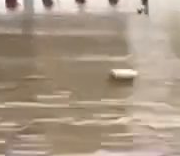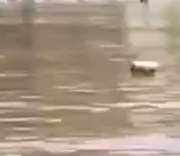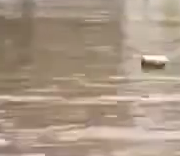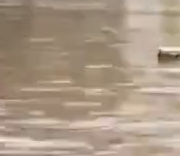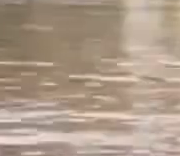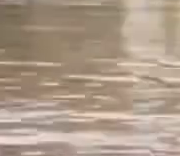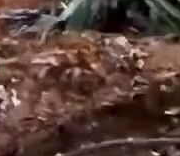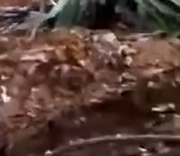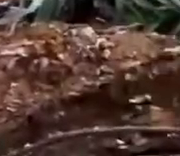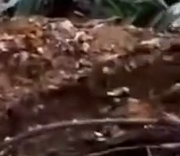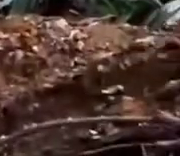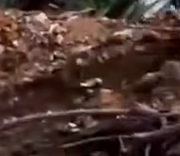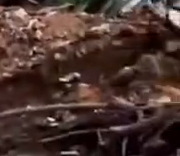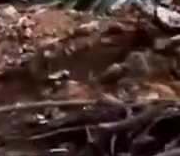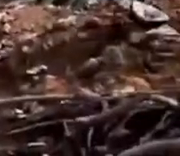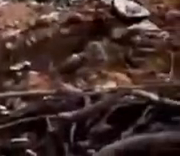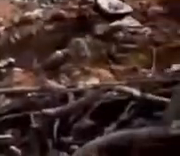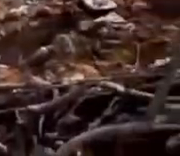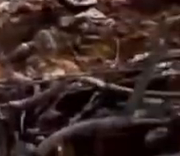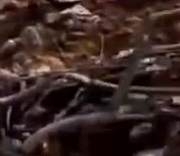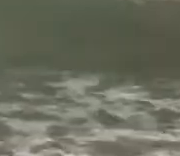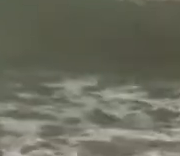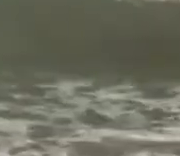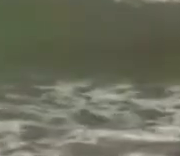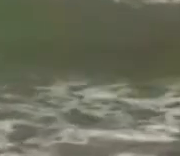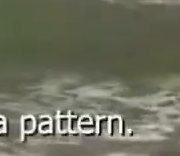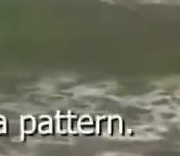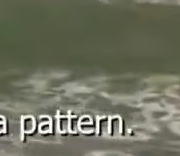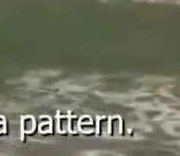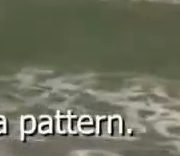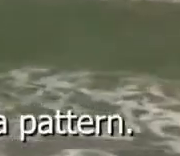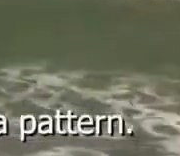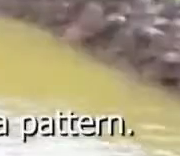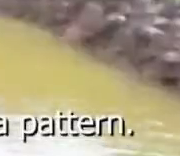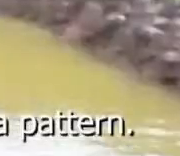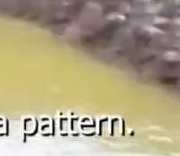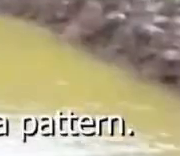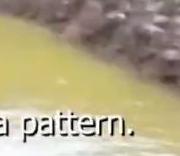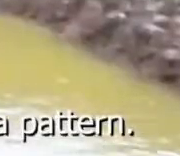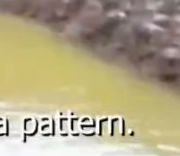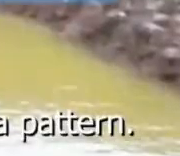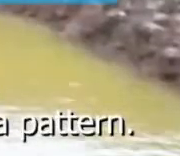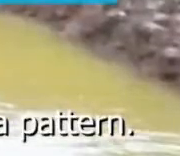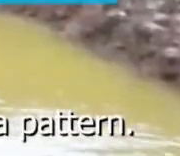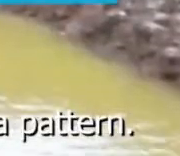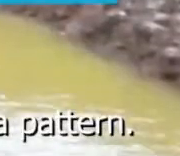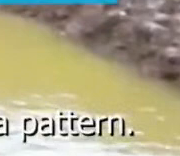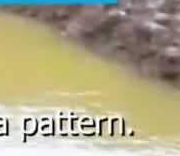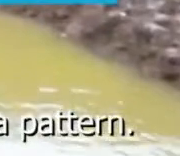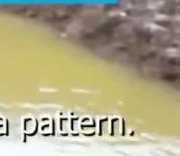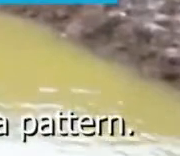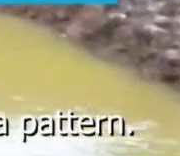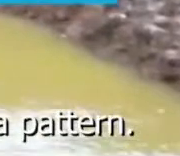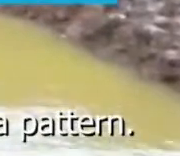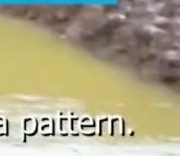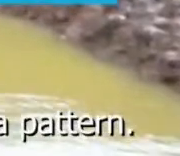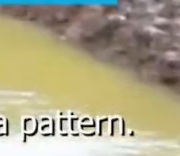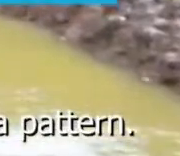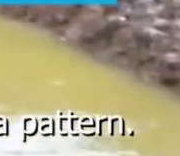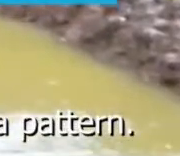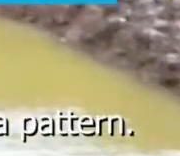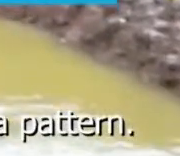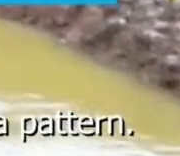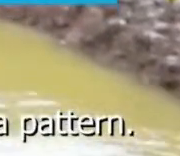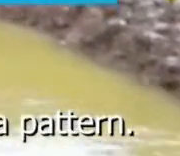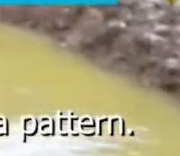lain banjir, longsor, dan gelombang pasang. Kaitan dengan pola tanam, kami tidak asal menanam pola